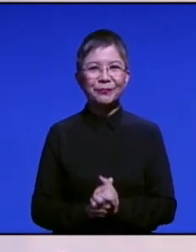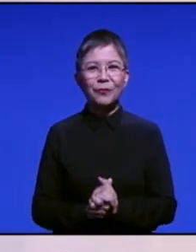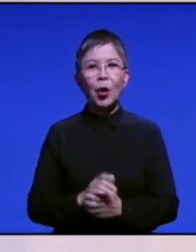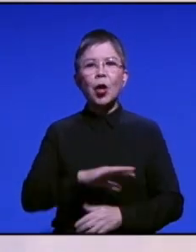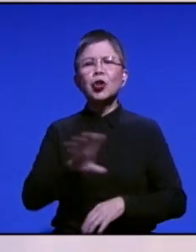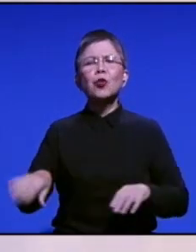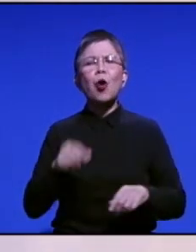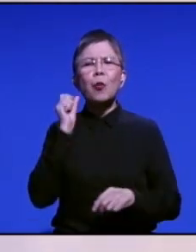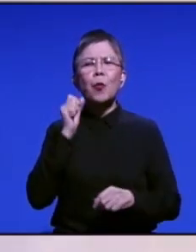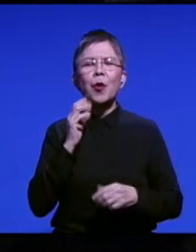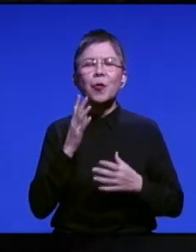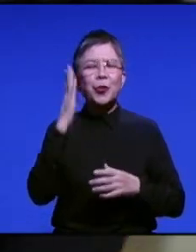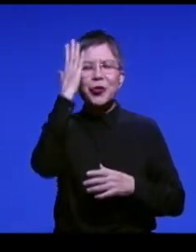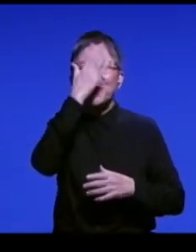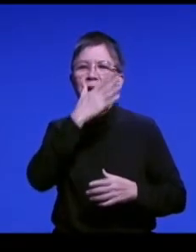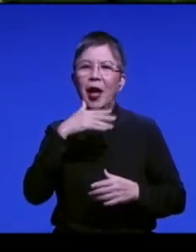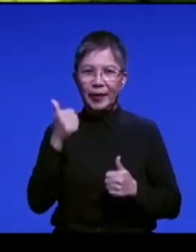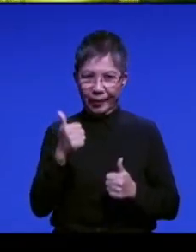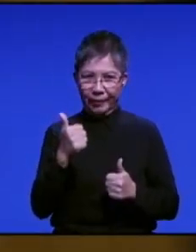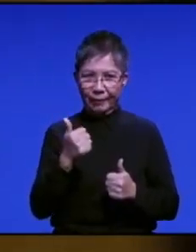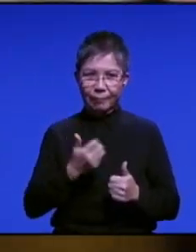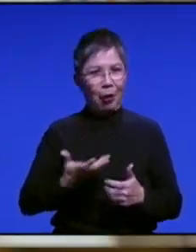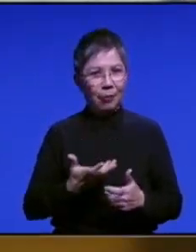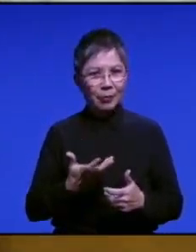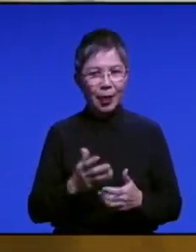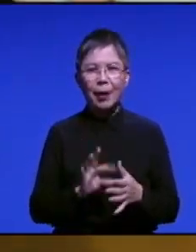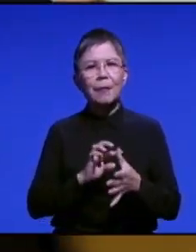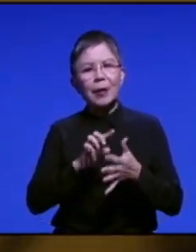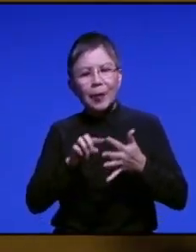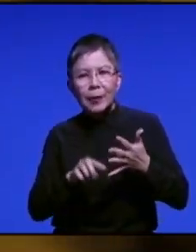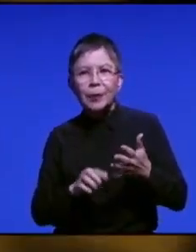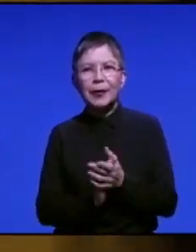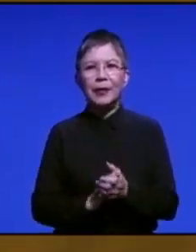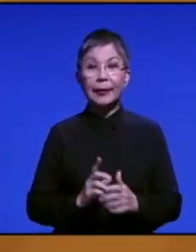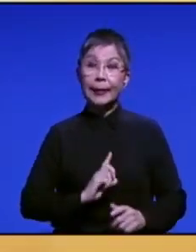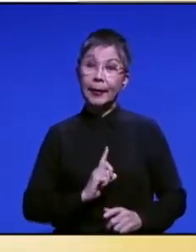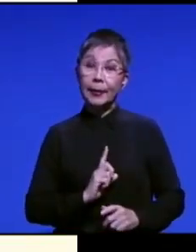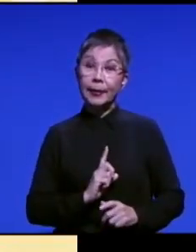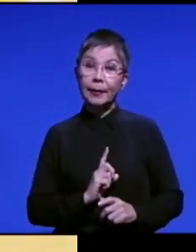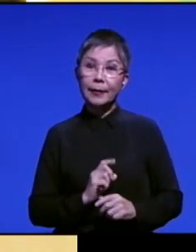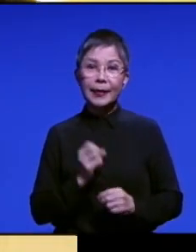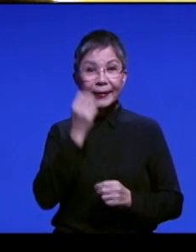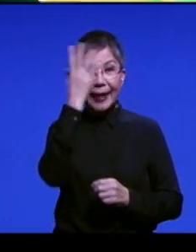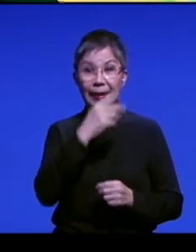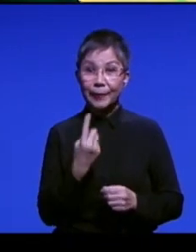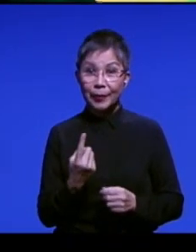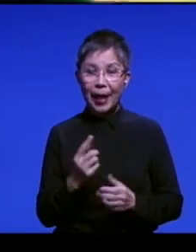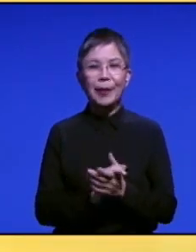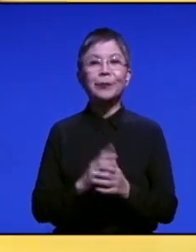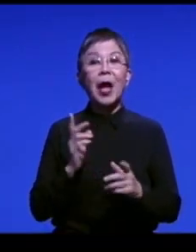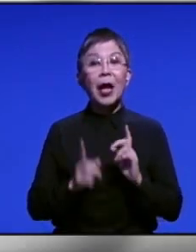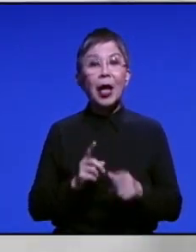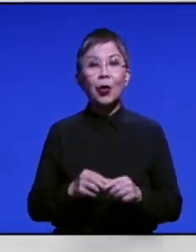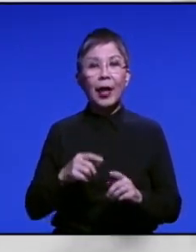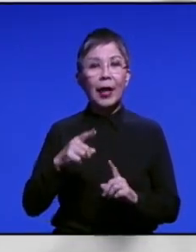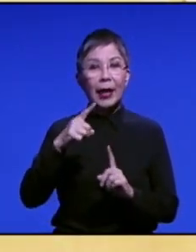Semua perempuan itu cantik. Kecantikan terpancar dari berbagai ciri khas masing-masing. Kalau para perempuan dari